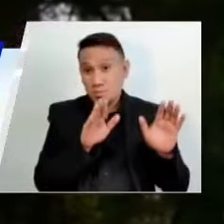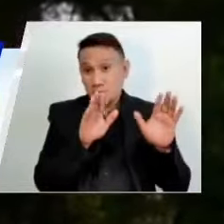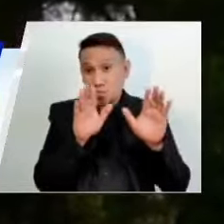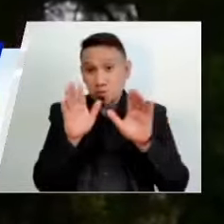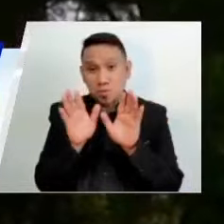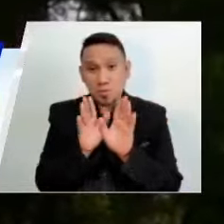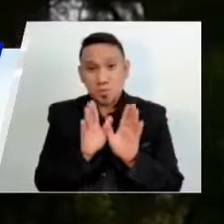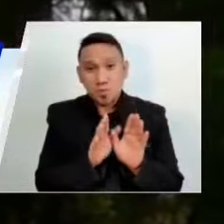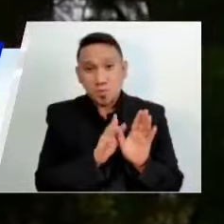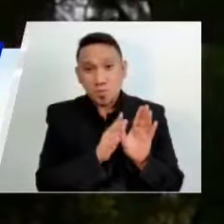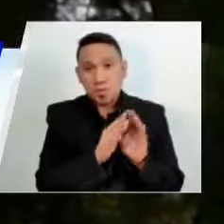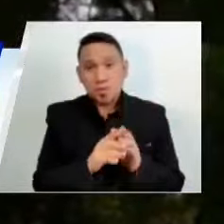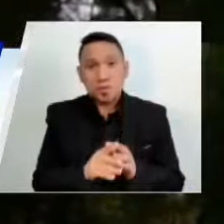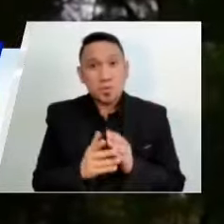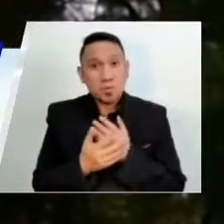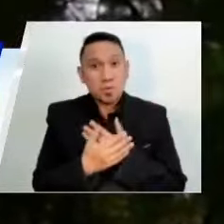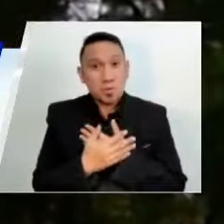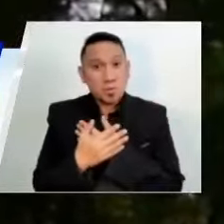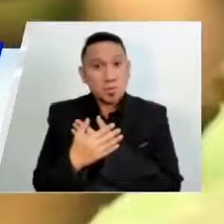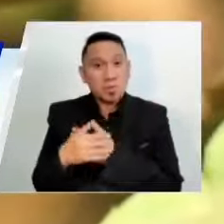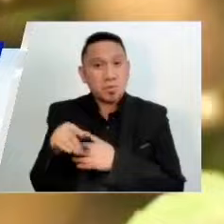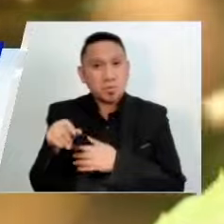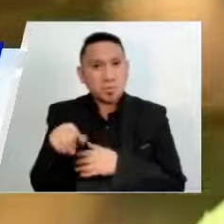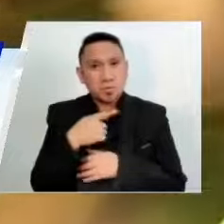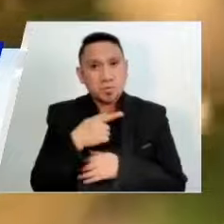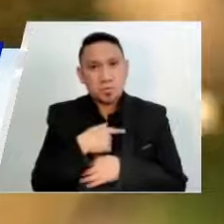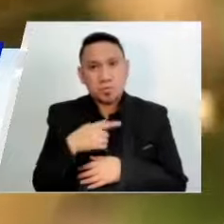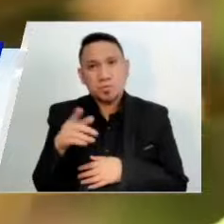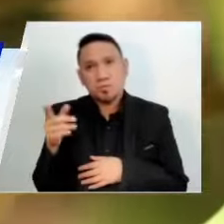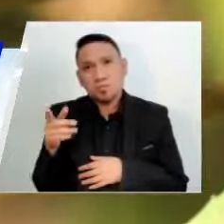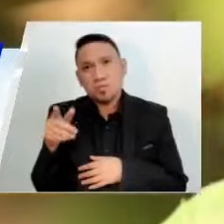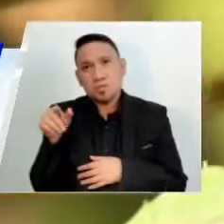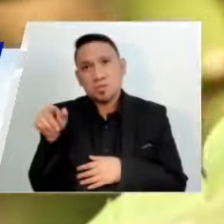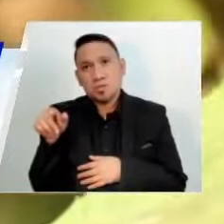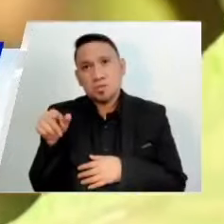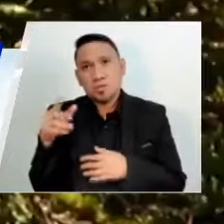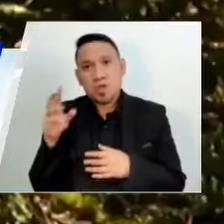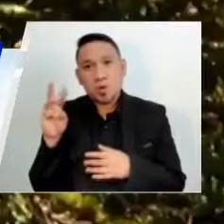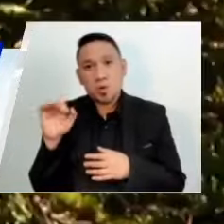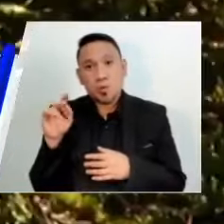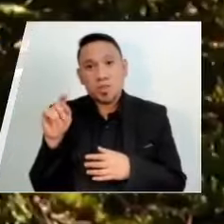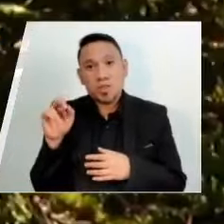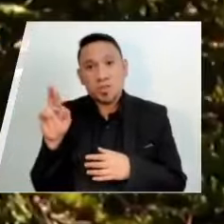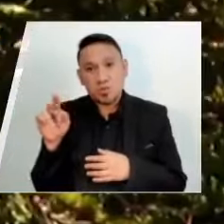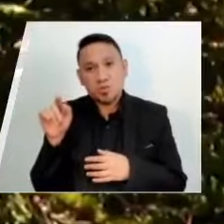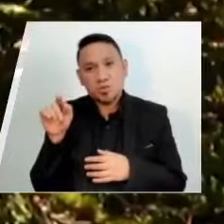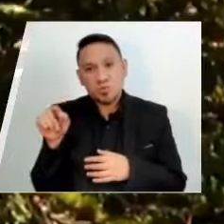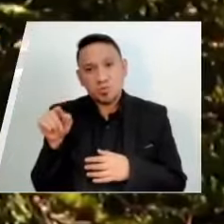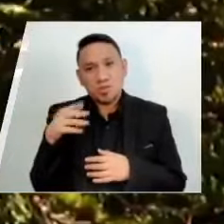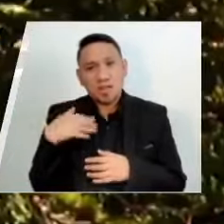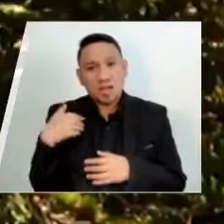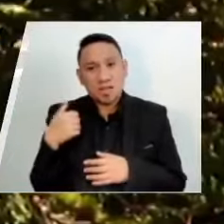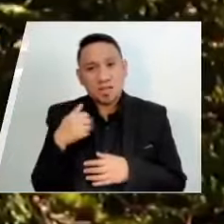papunta sa Mexico para takasan ng malamig na klima sa gitna ng winter months sa Canada at Amerika.